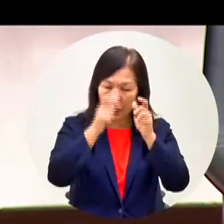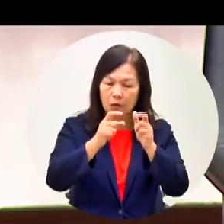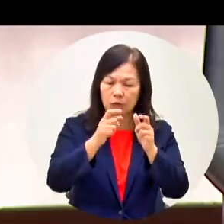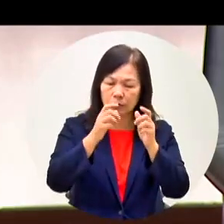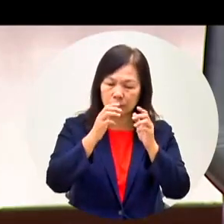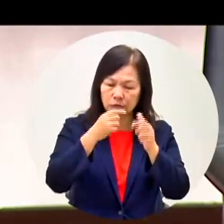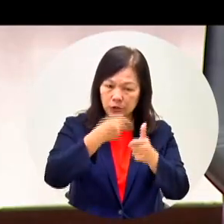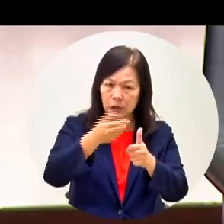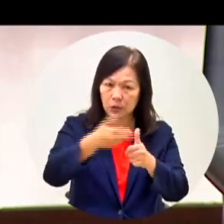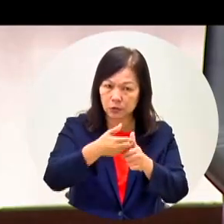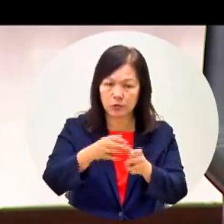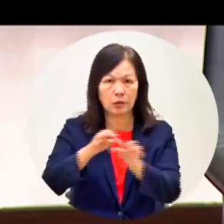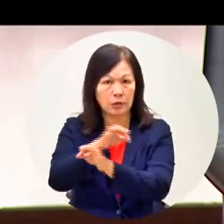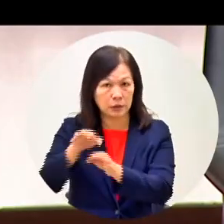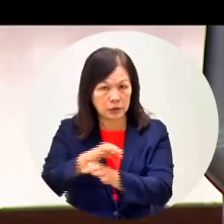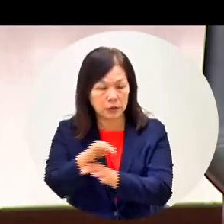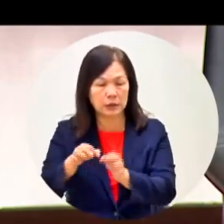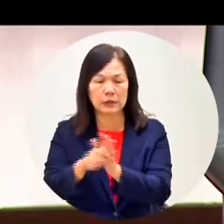气。